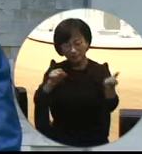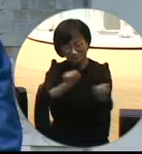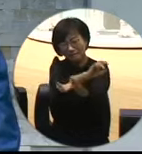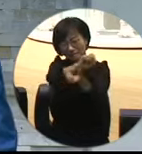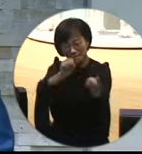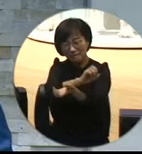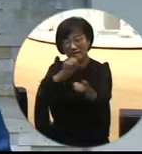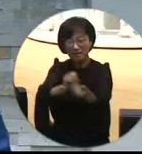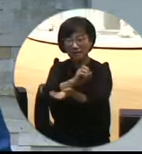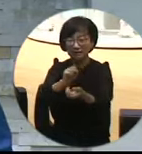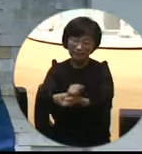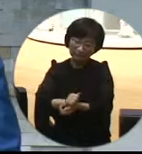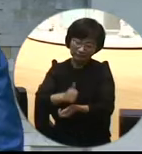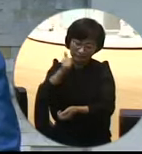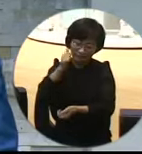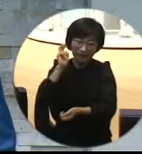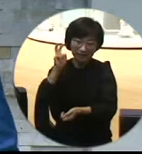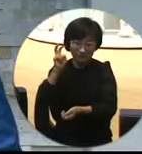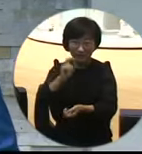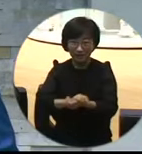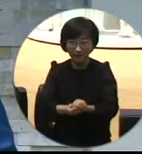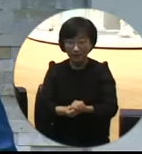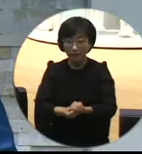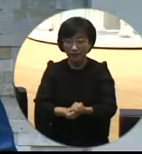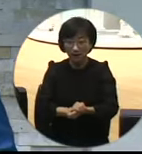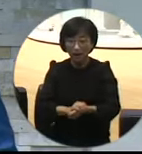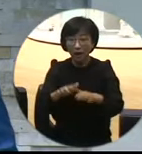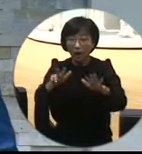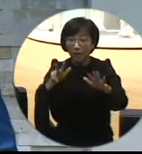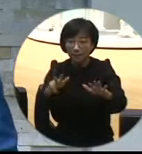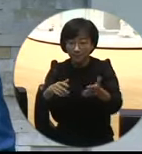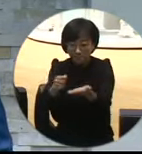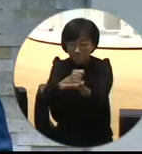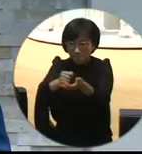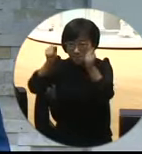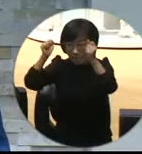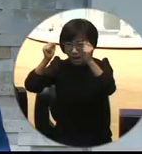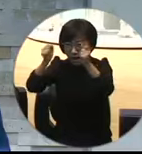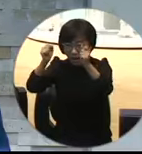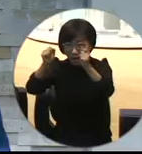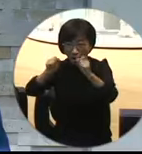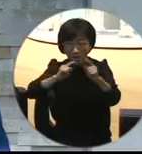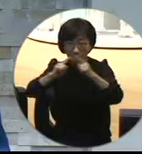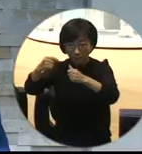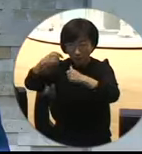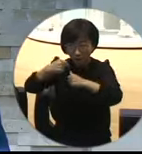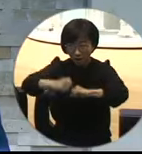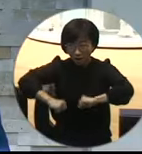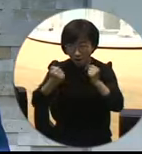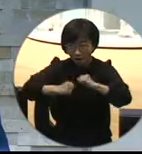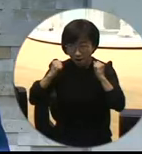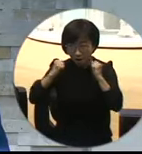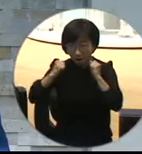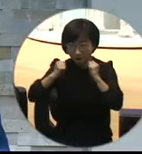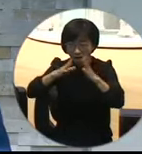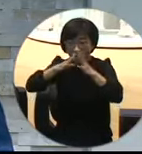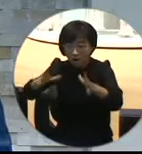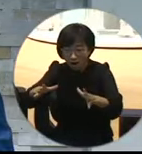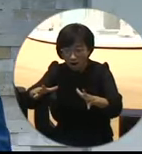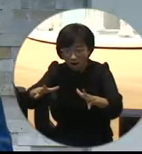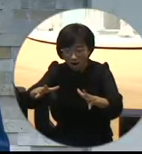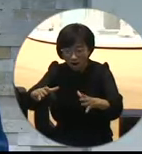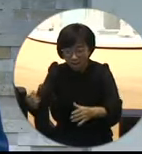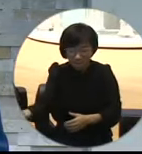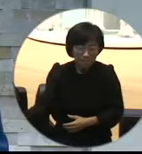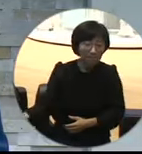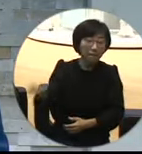그래서 이 무당 무속인들의 활동이 얼마나 결과가 저자만가를 한국교회 한국 앞에 보여준